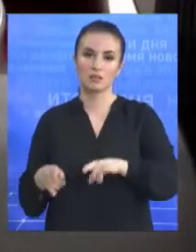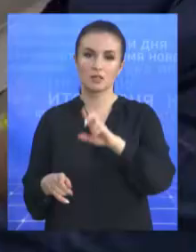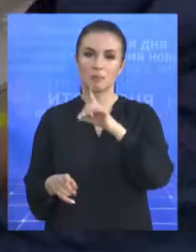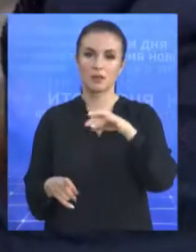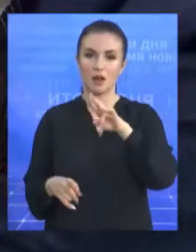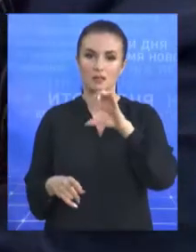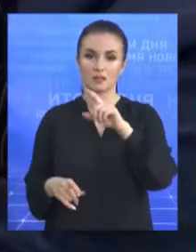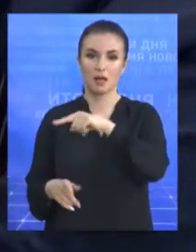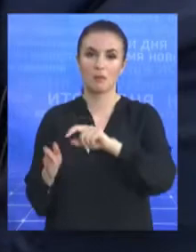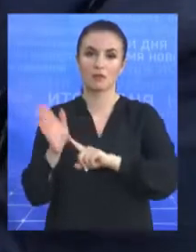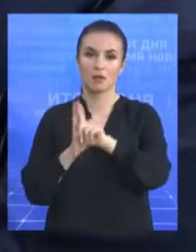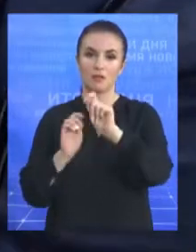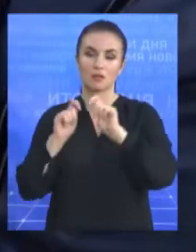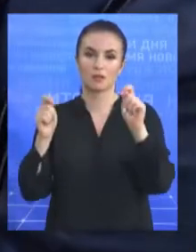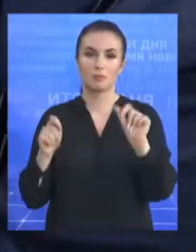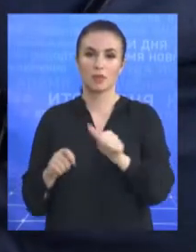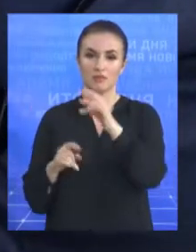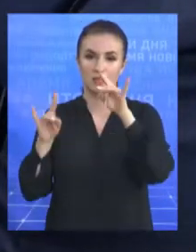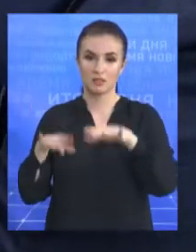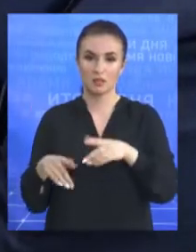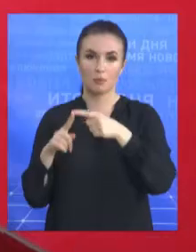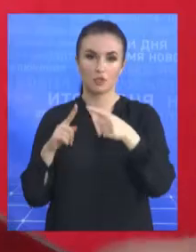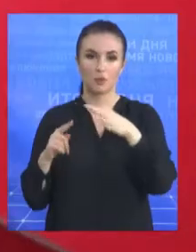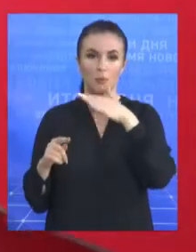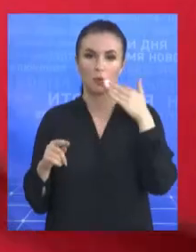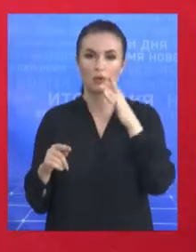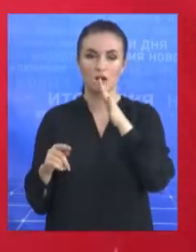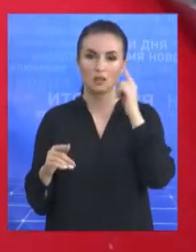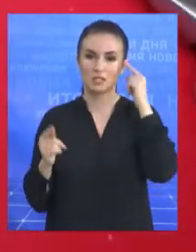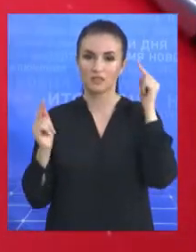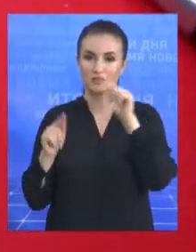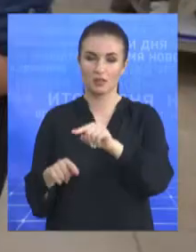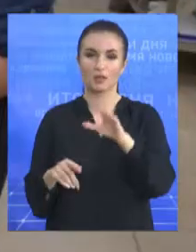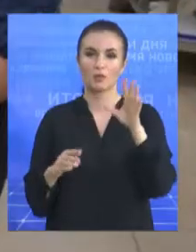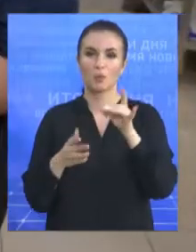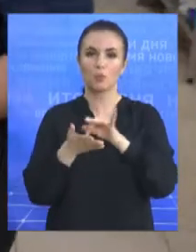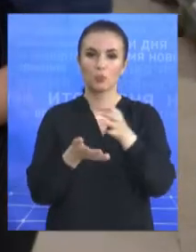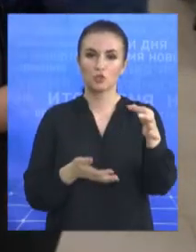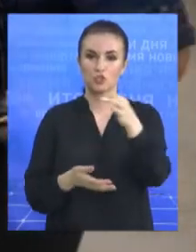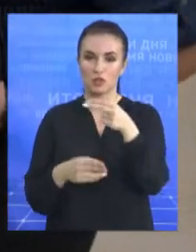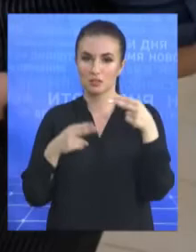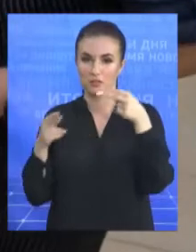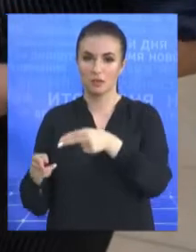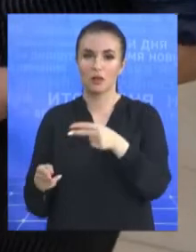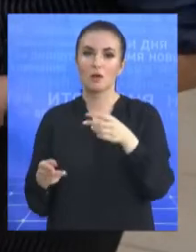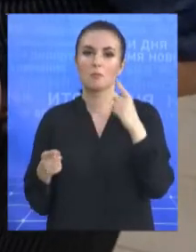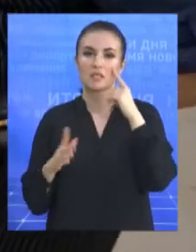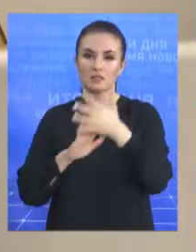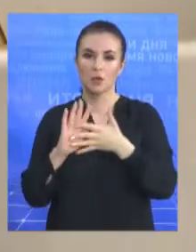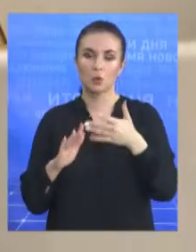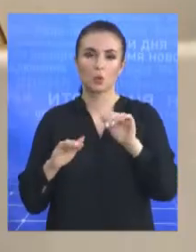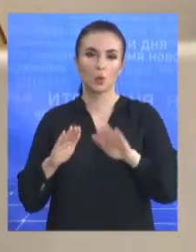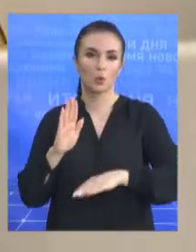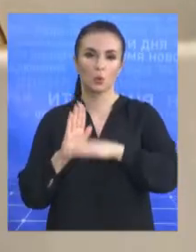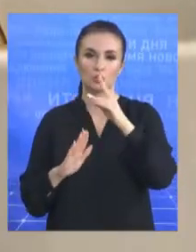Именно там открыл первый ресторан «Честер», который на протяжении многих лет известный сайт для путешественников TripAdvisor признает лучшим